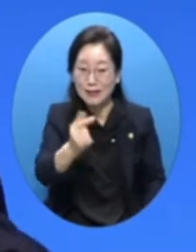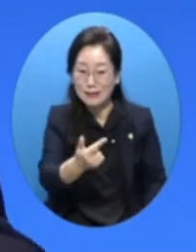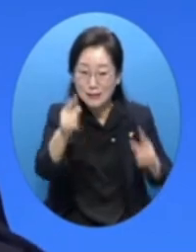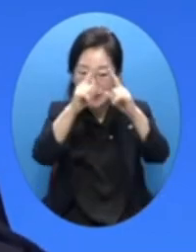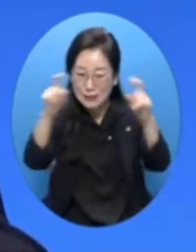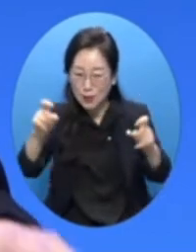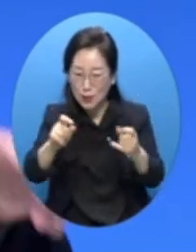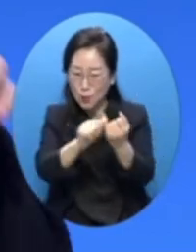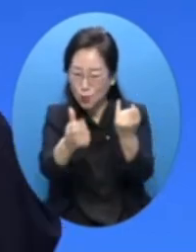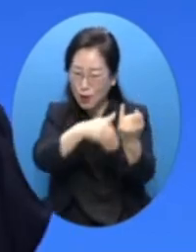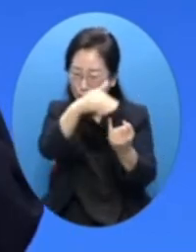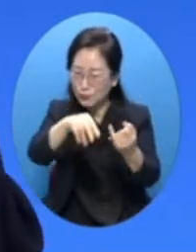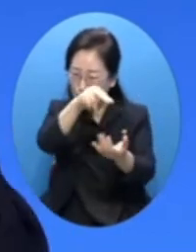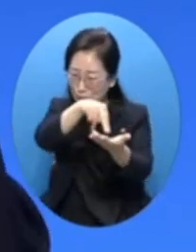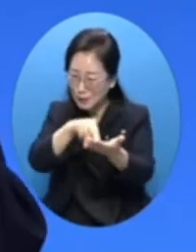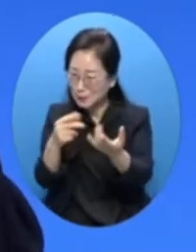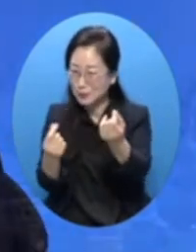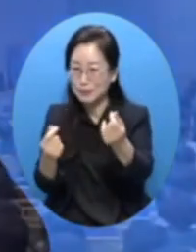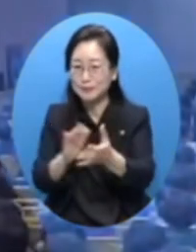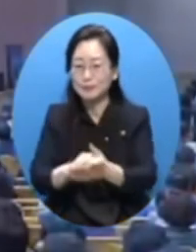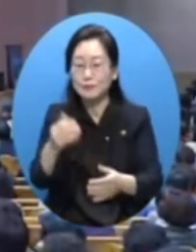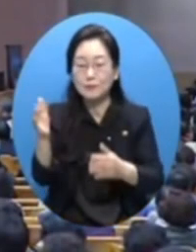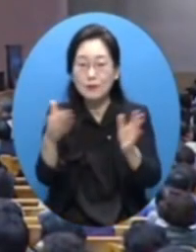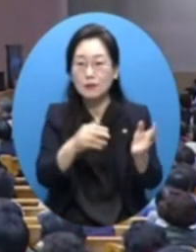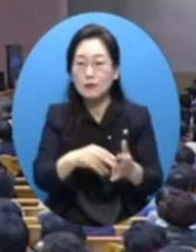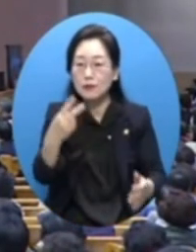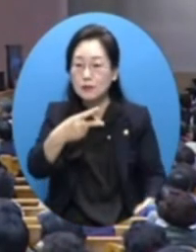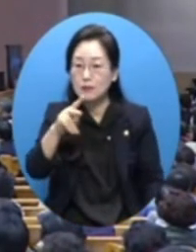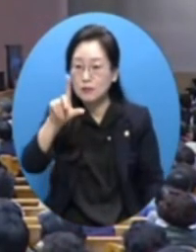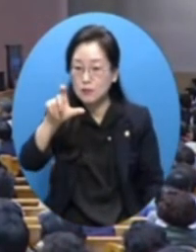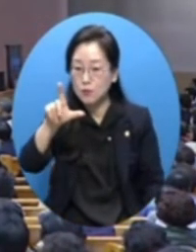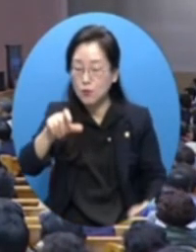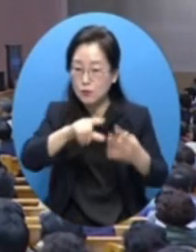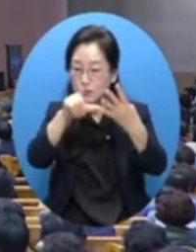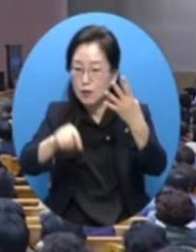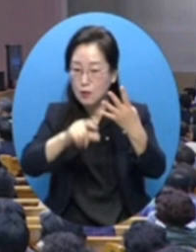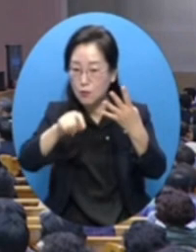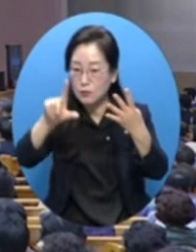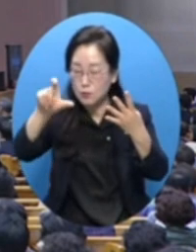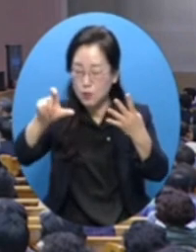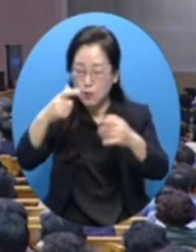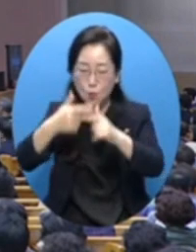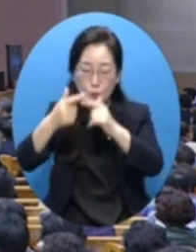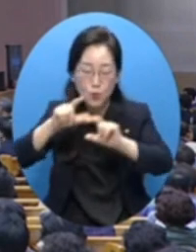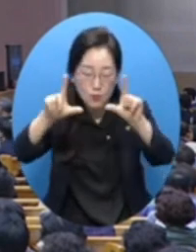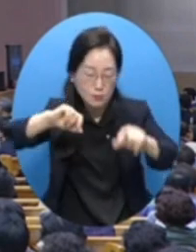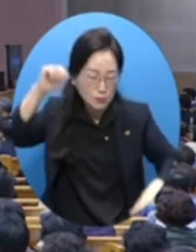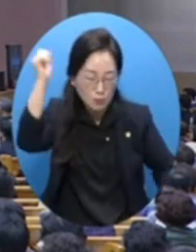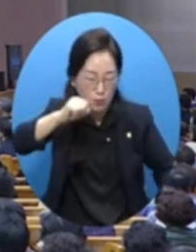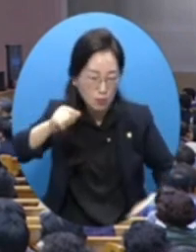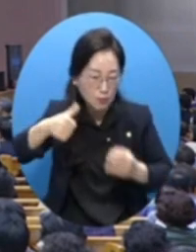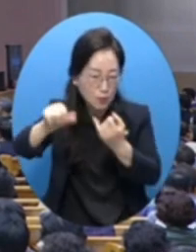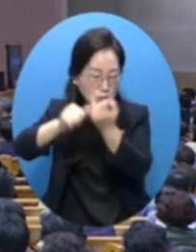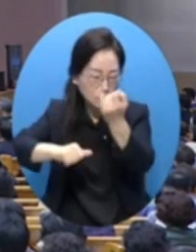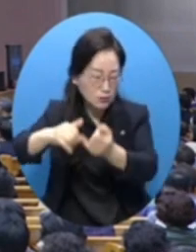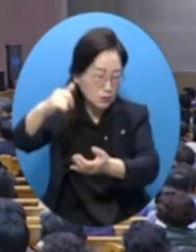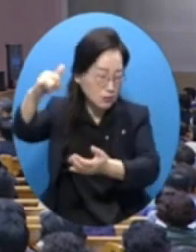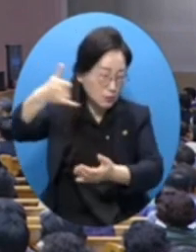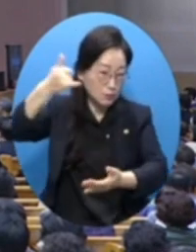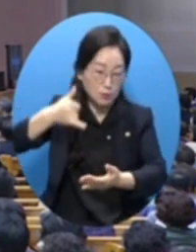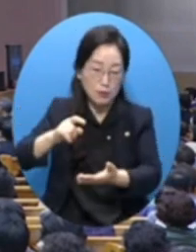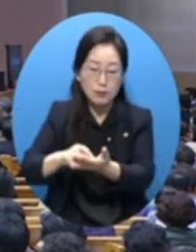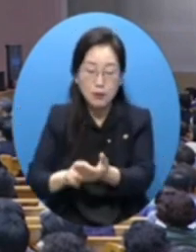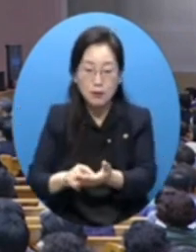처지 같았습니다. 그런데 2015년 4월 16일 목요일 새벽에 며느리로부터 급한 전화가 왔습니다. 아들이 심장마비로